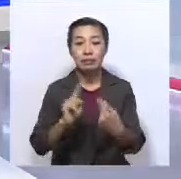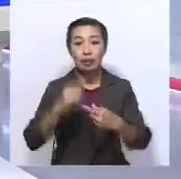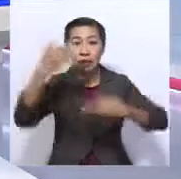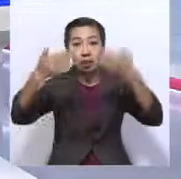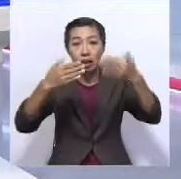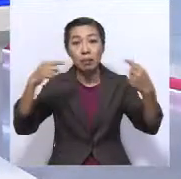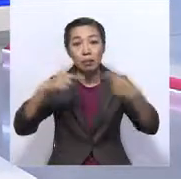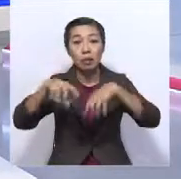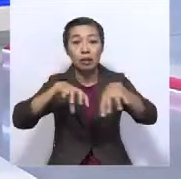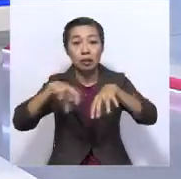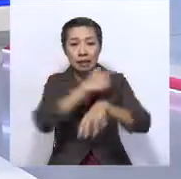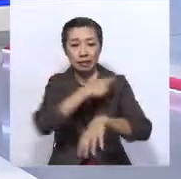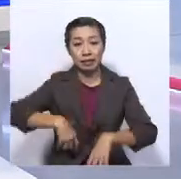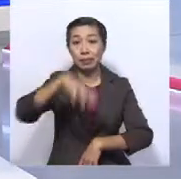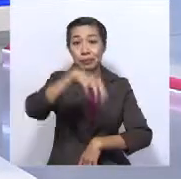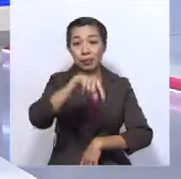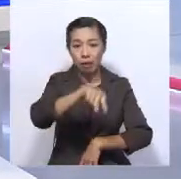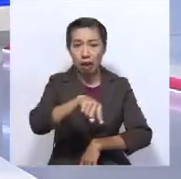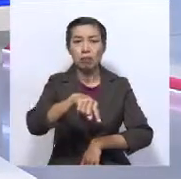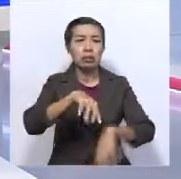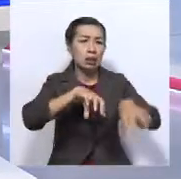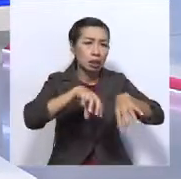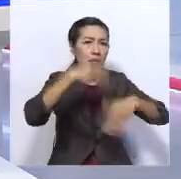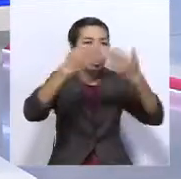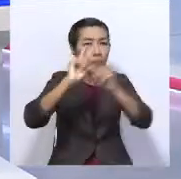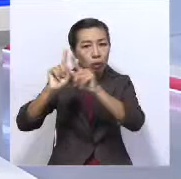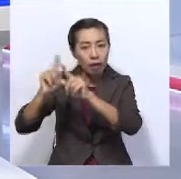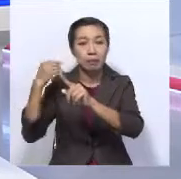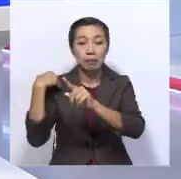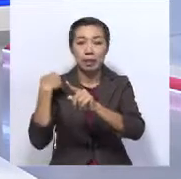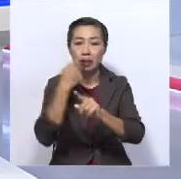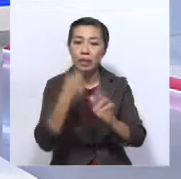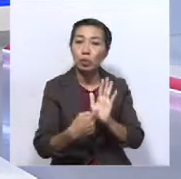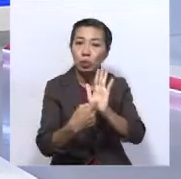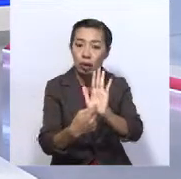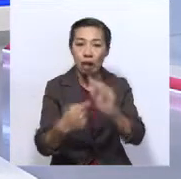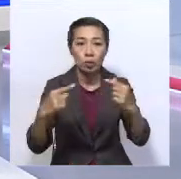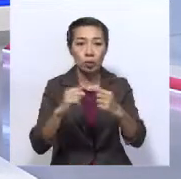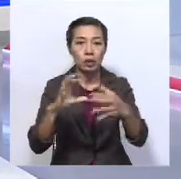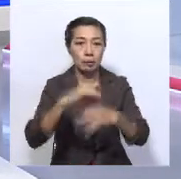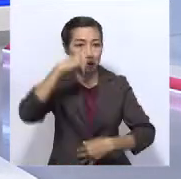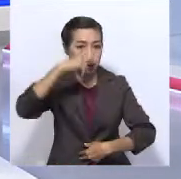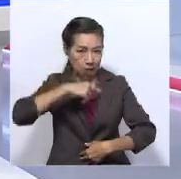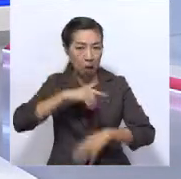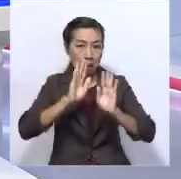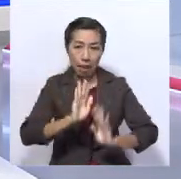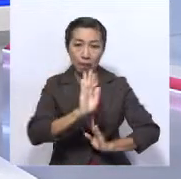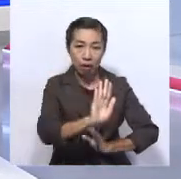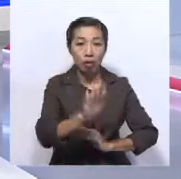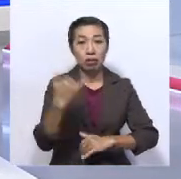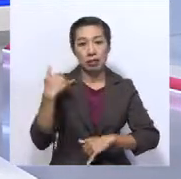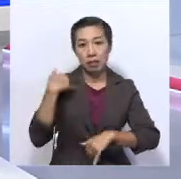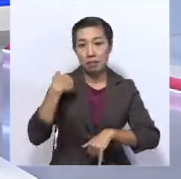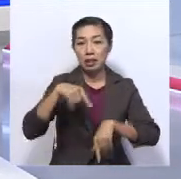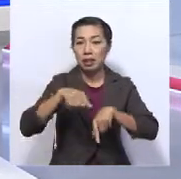ส่วนกิจกรรมในงานอุ่นไอรักคลายความหนาวนั้นยังมีอีกมากมายนะครับซึ่งล้วนสะท้อนให้เห็นถึงคุณค่าของความเป็นไทยและหนึ่งส่วนจะ